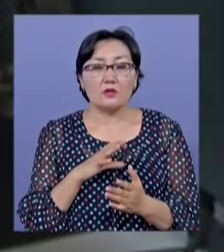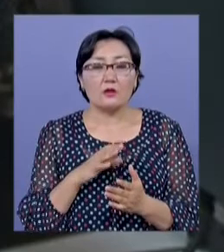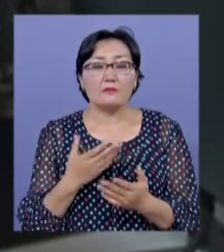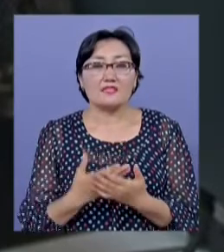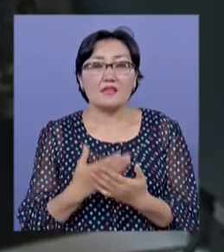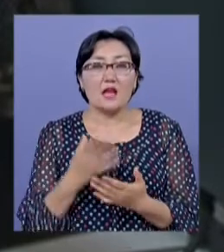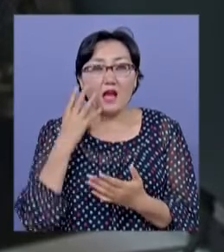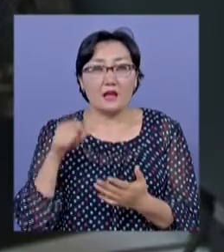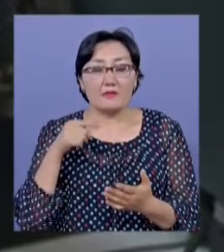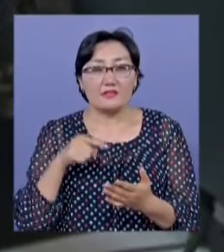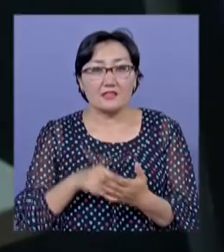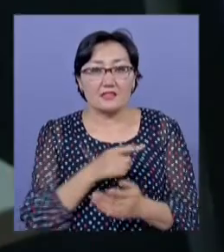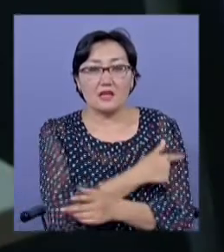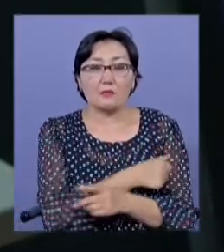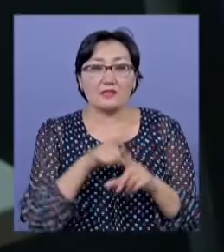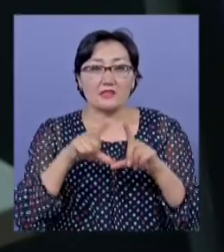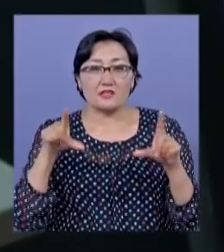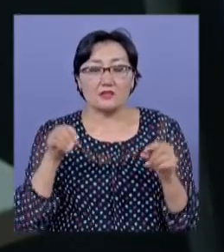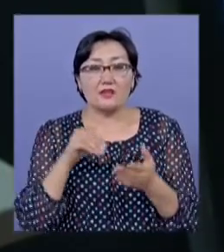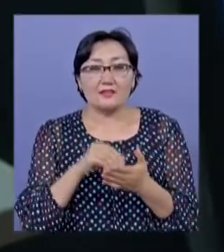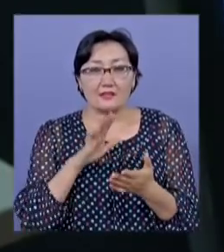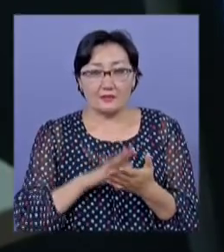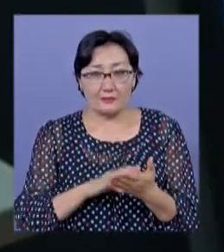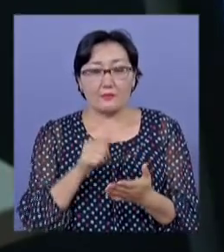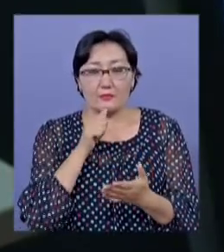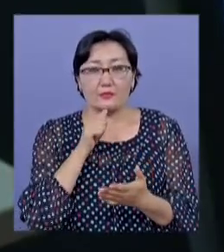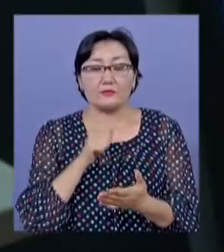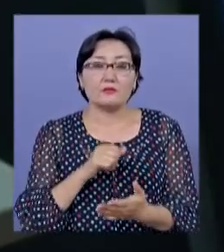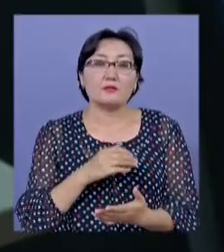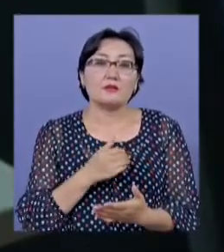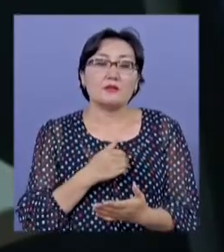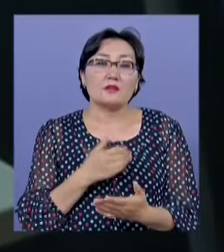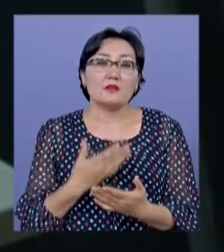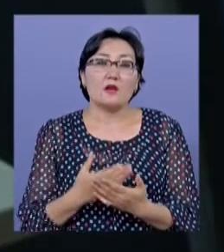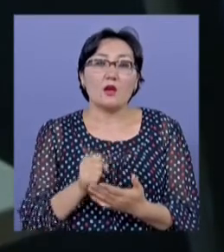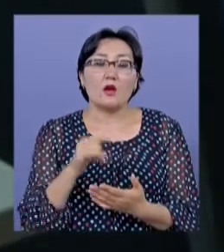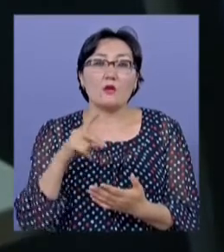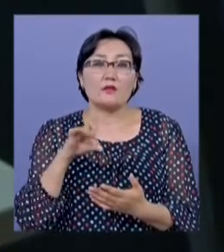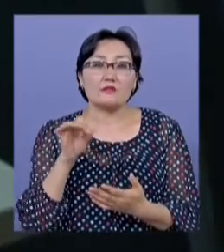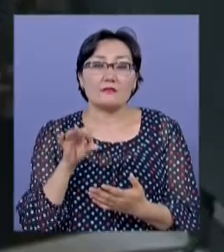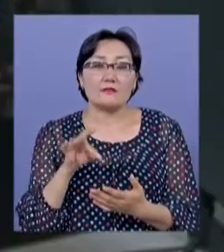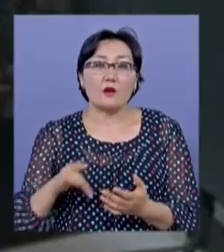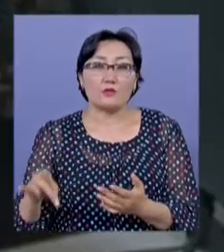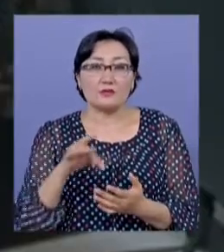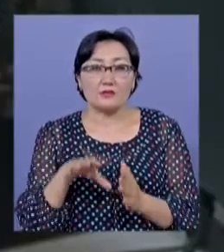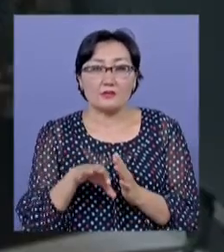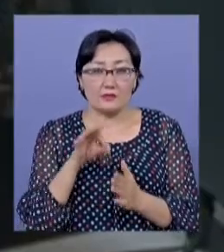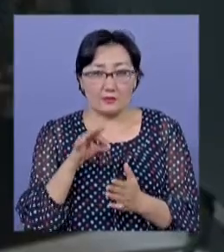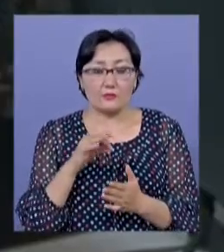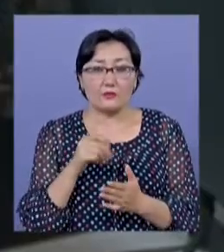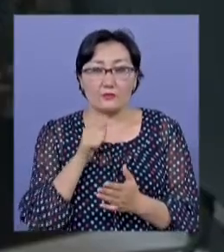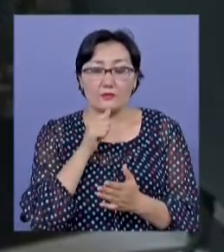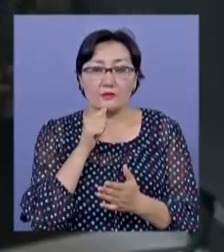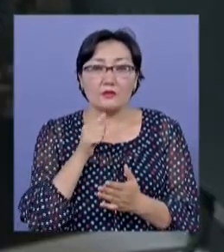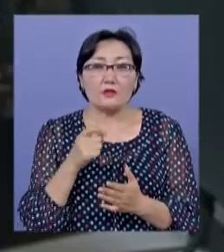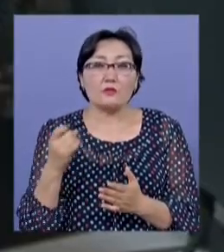Мысалға Алматы қаласындағы емханалардың біріне тіркеліп көрейін. Мәселен, Әуезов ауданын таңдап көрелік.